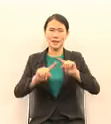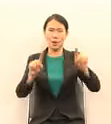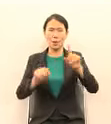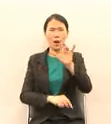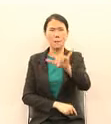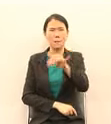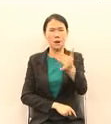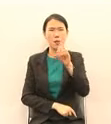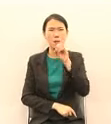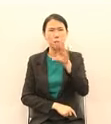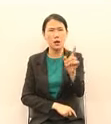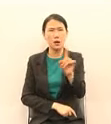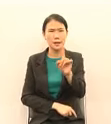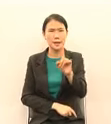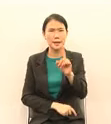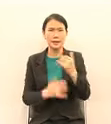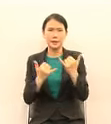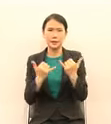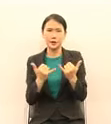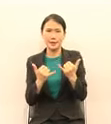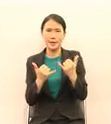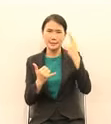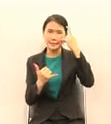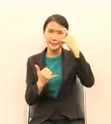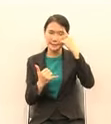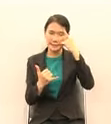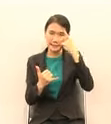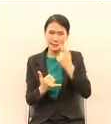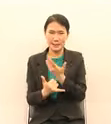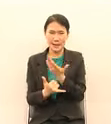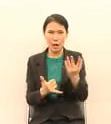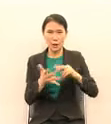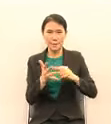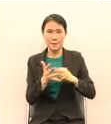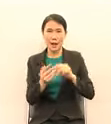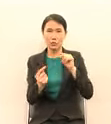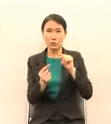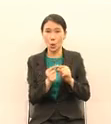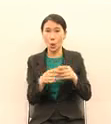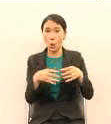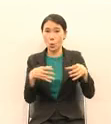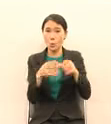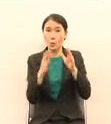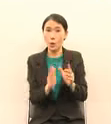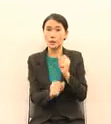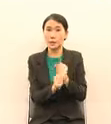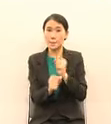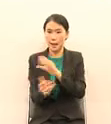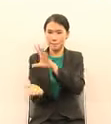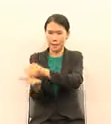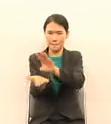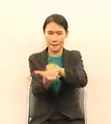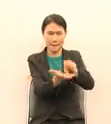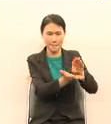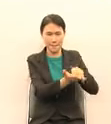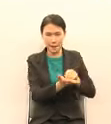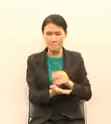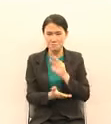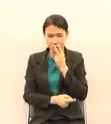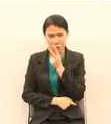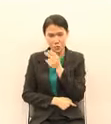อกว่าตอนนี้คือน้องๆที่ระบาดวิทยากองระบาดวิทยากำลังคลีนข้อมูลอยู่ก็